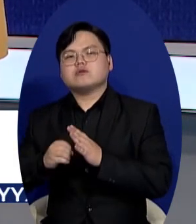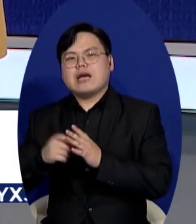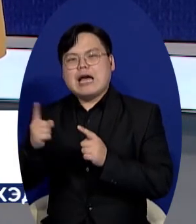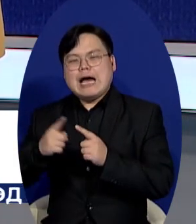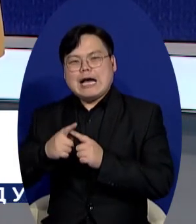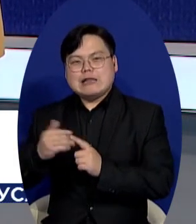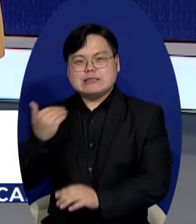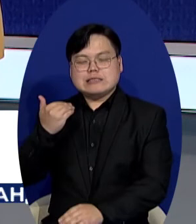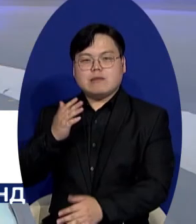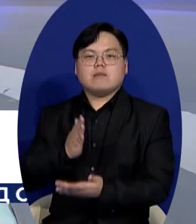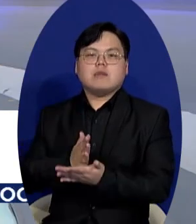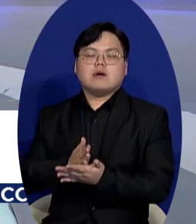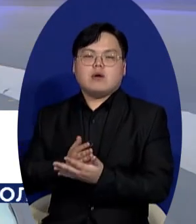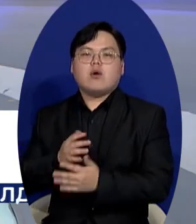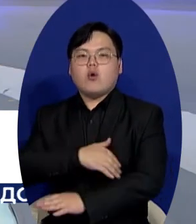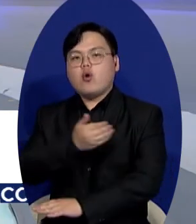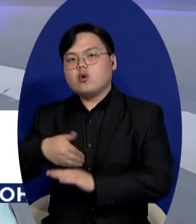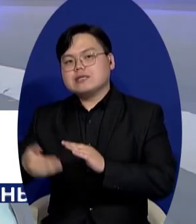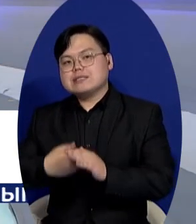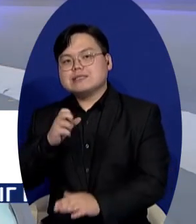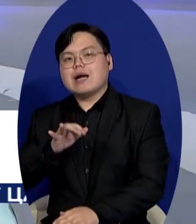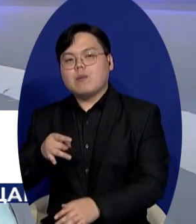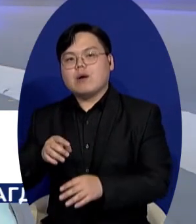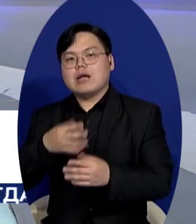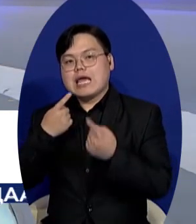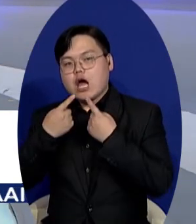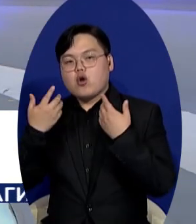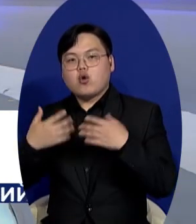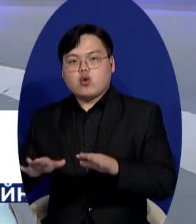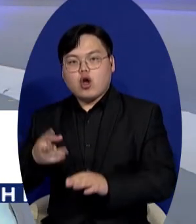уулуурхаан салбарынхан өнөөдөр тодорхойллоо. Уулуурхаан салбарын 7 өдрийн 2-р өдрийг томилход ийм байна.